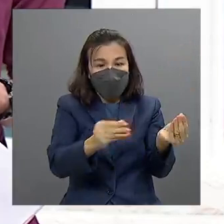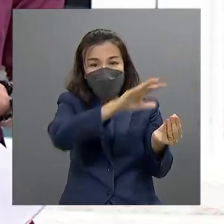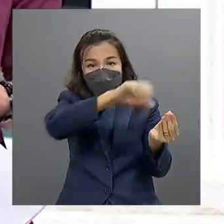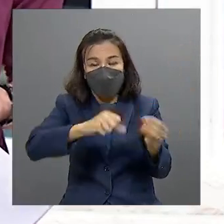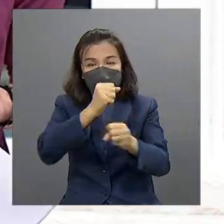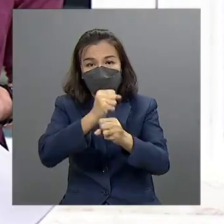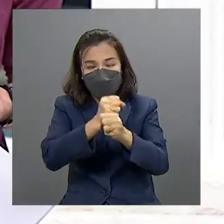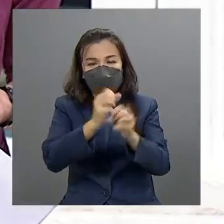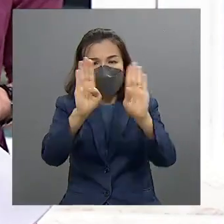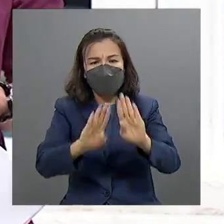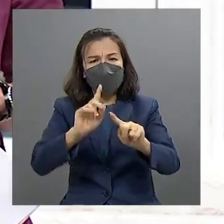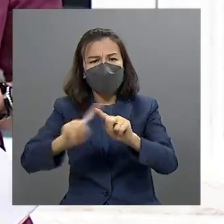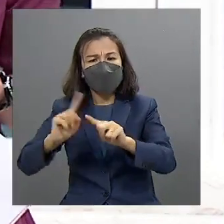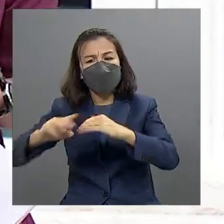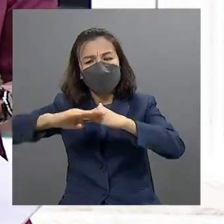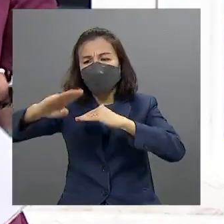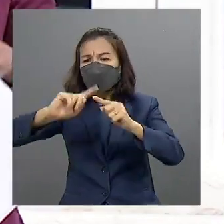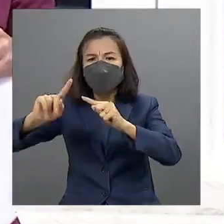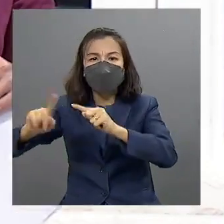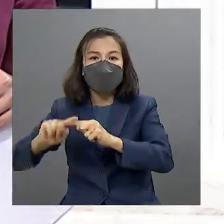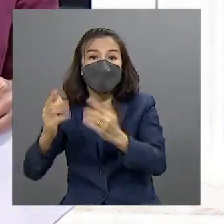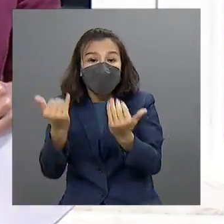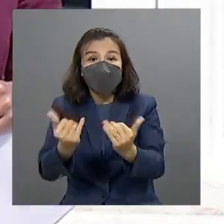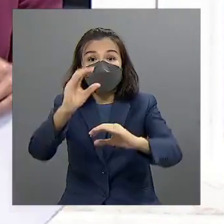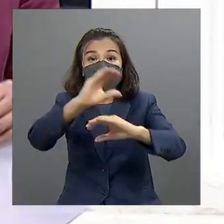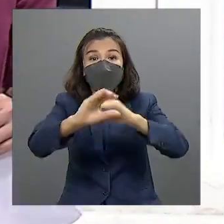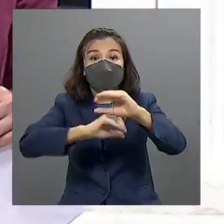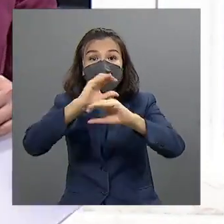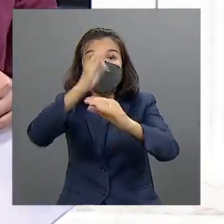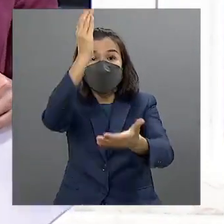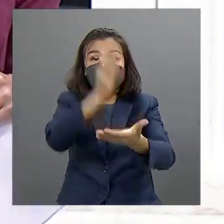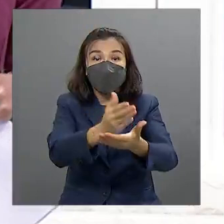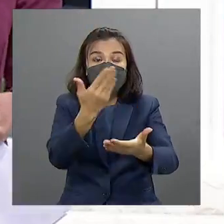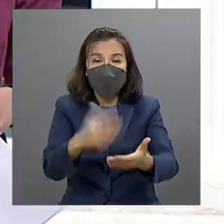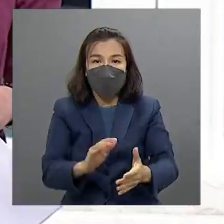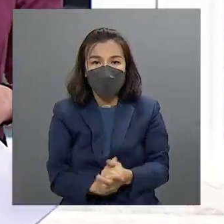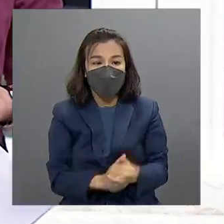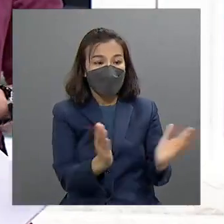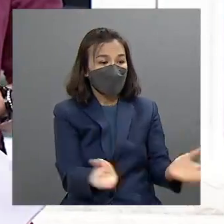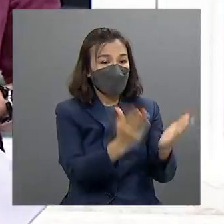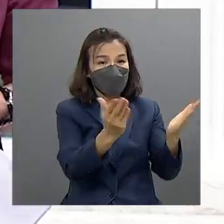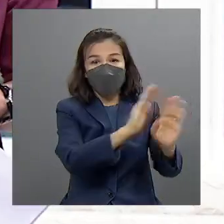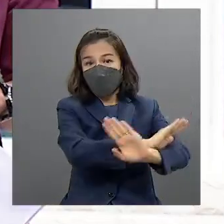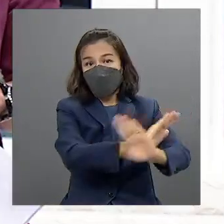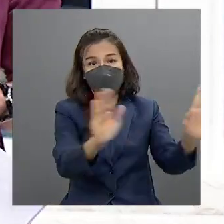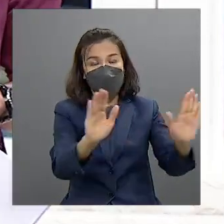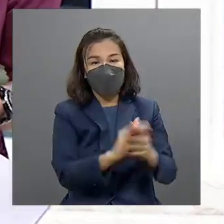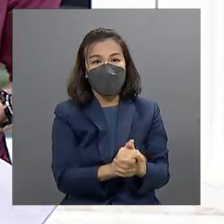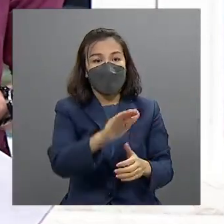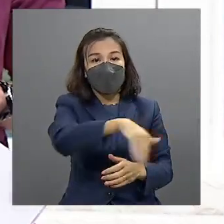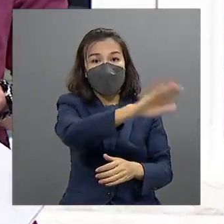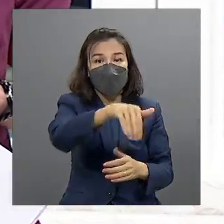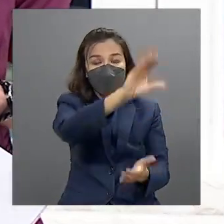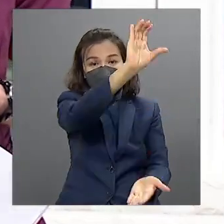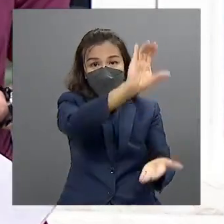ุดมีการยุติโรงการคือไมได้สนัสนุนกระเศษตรกรปลมนี้แล้วนะคะทำใหกระเศษตกรที่ลงทุนไปเสี